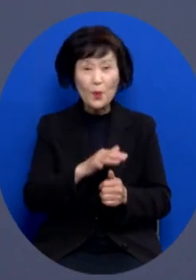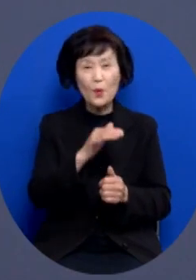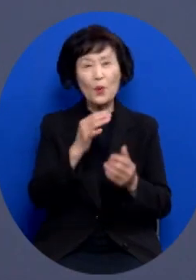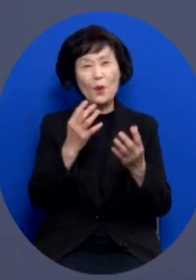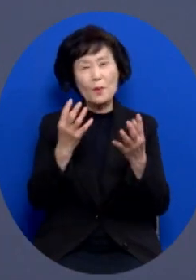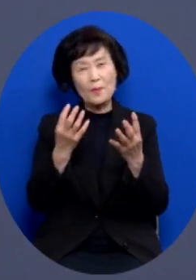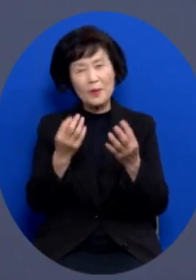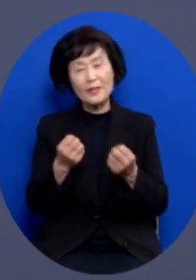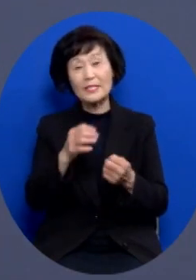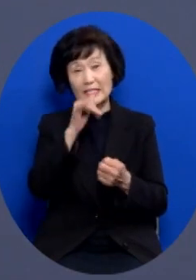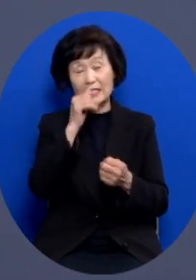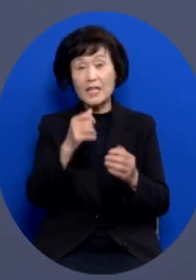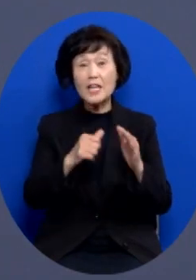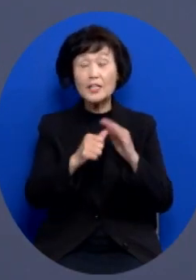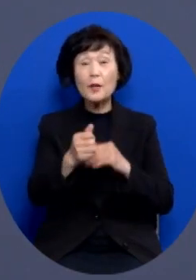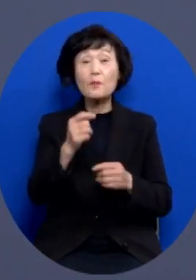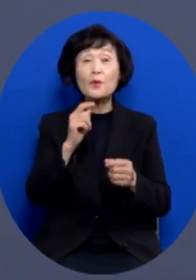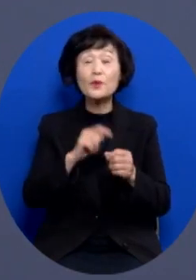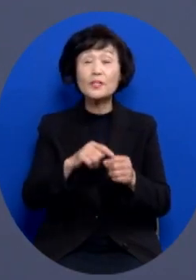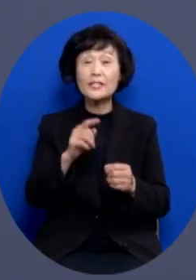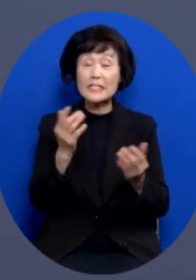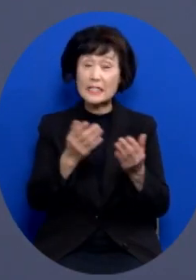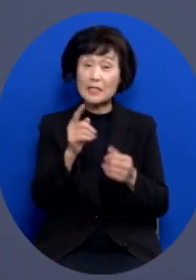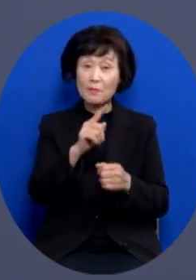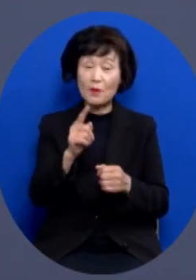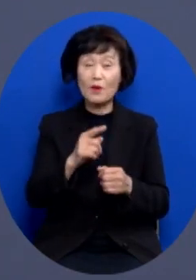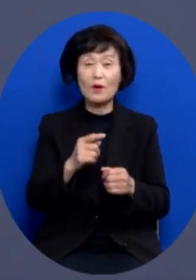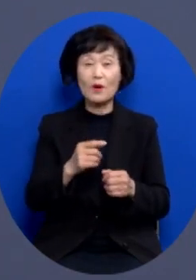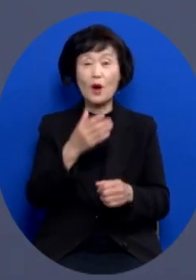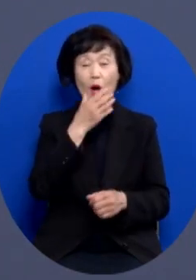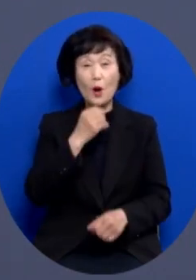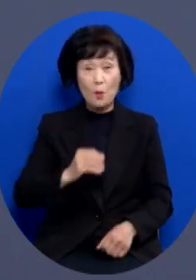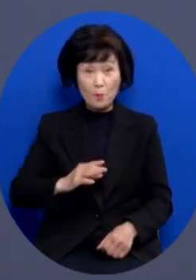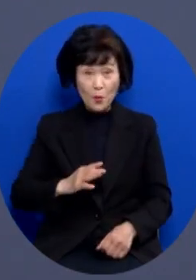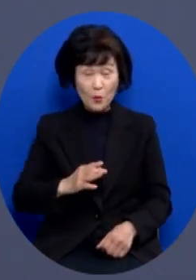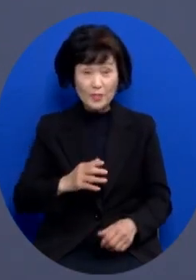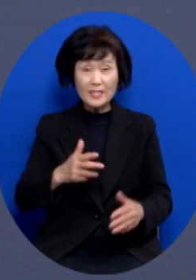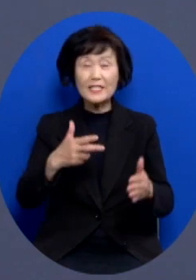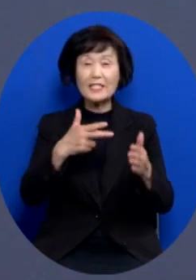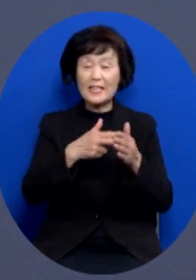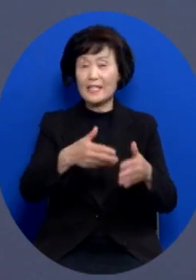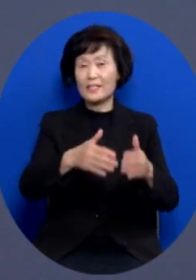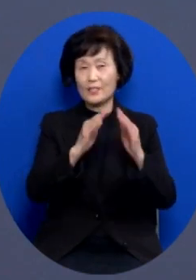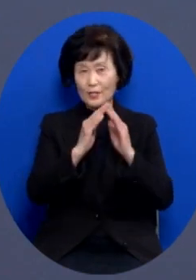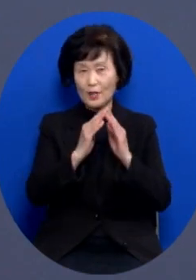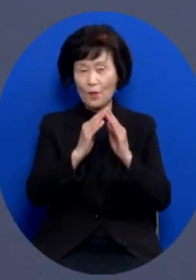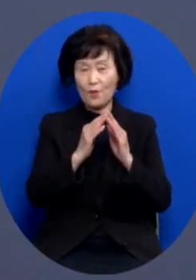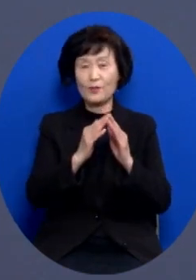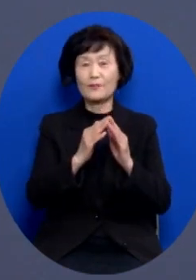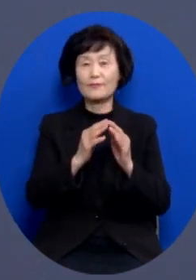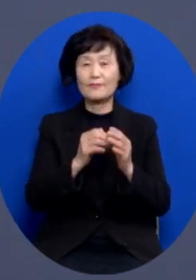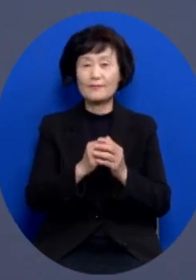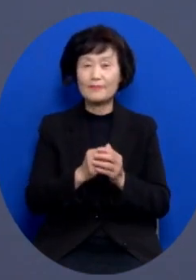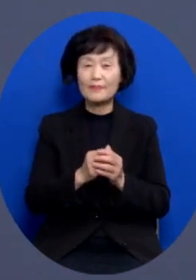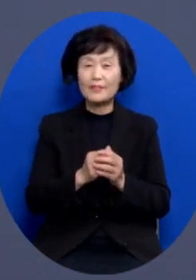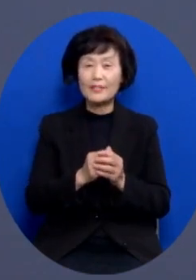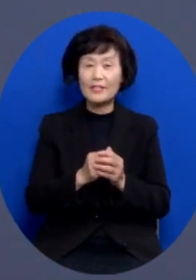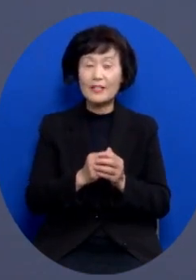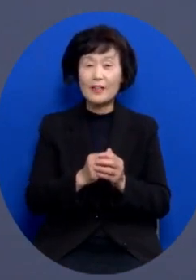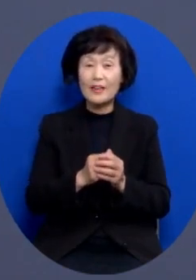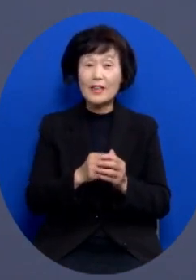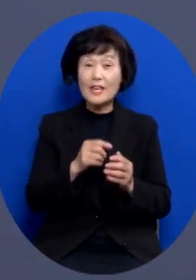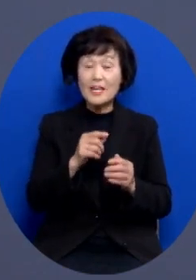좀 하고 있는데 대표적으로 몇 가지만 말씀드린다면 교회적으로 복지재단을 저희들이 설립을 해서 수년 전에 그